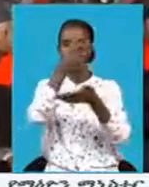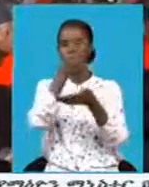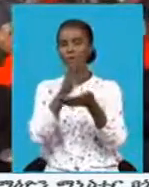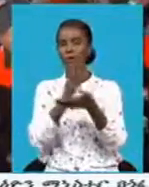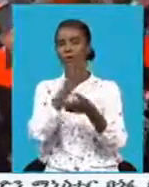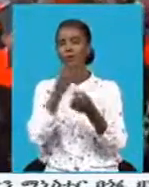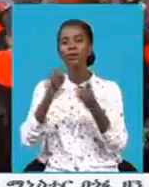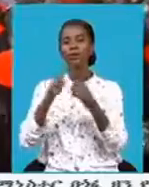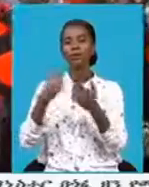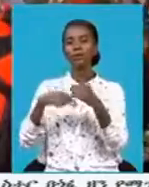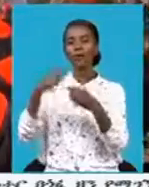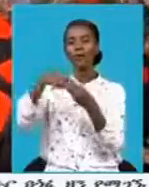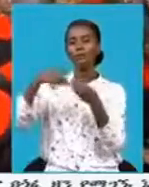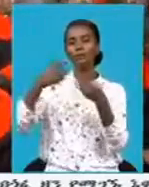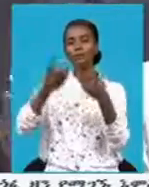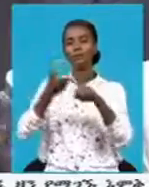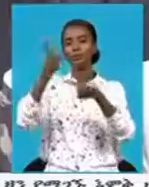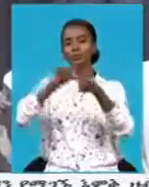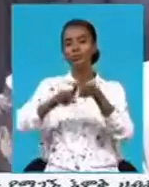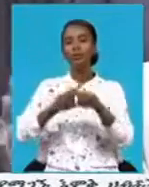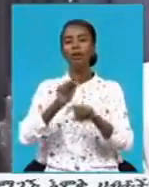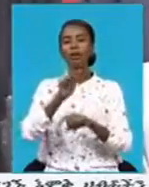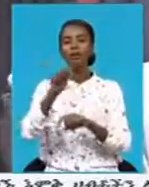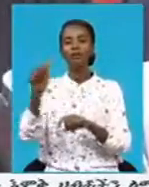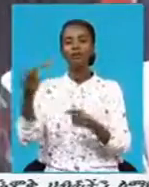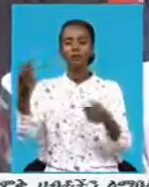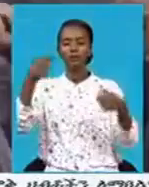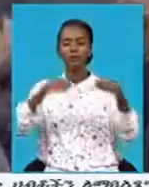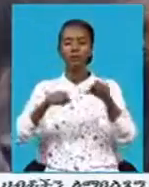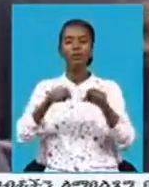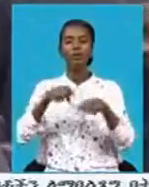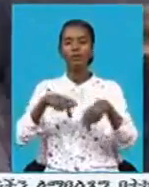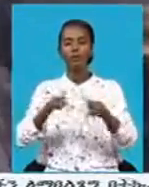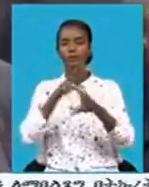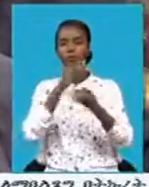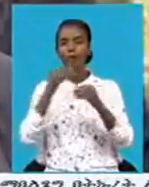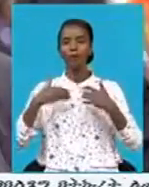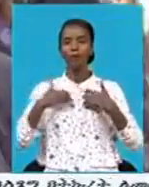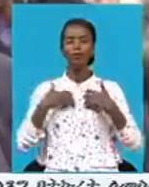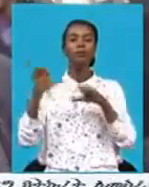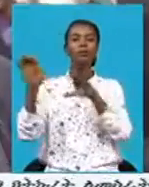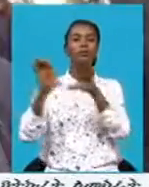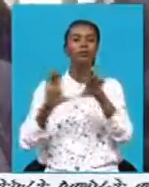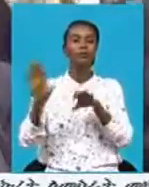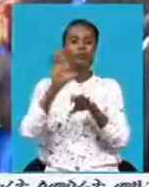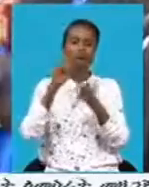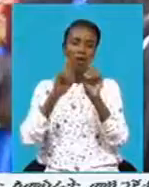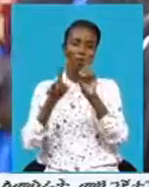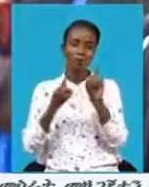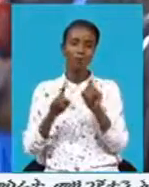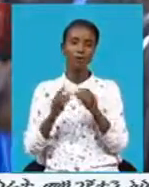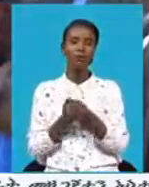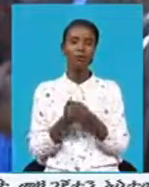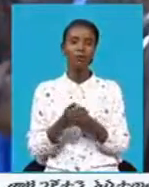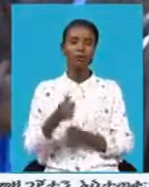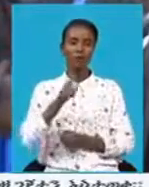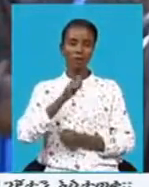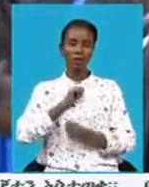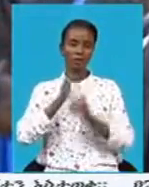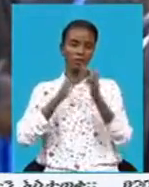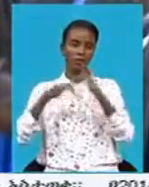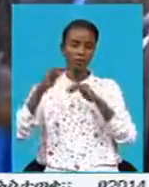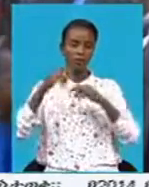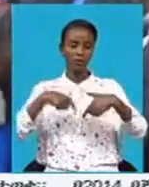ወደ መጡበት አካባቢ ሲመለሱ የራሳቸውን አስተዋጽኦ ለአርሶ አደሩና ለአርብቶ አደር እንደሚያደርጉም ተናግረዋል። በቃ ከራሴ በላይ ለአርሶ